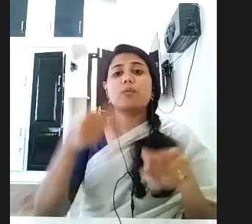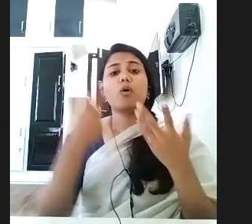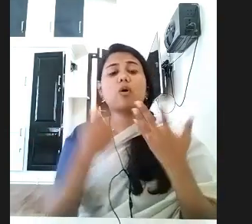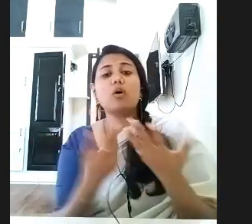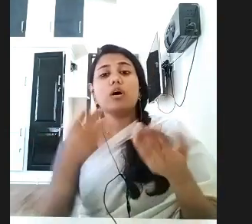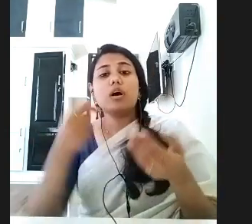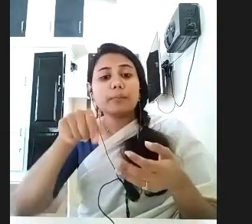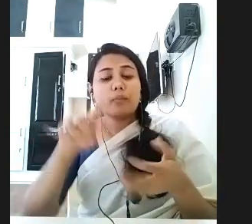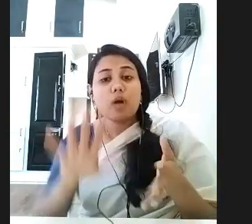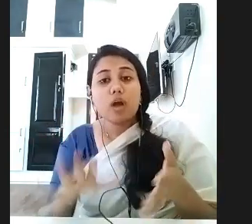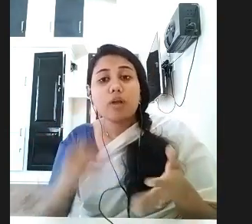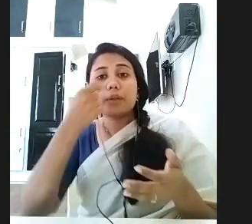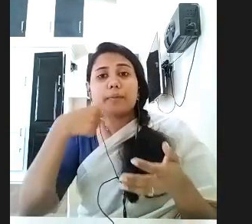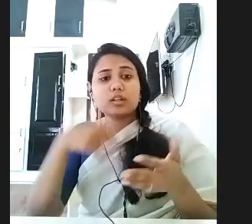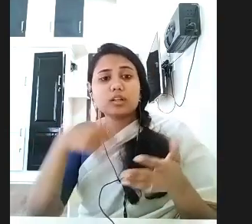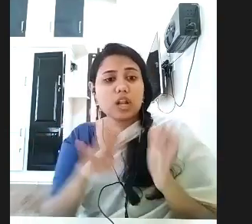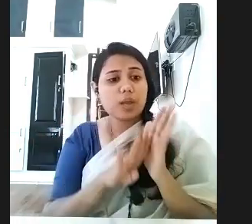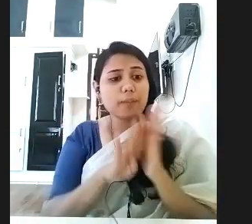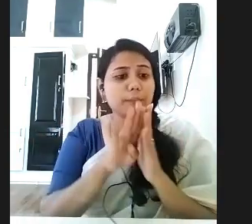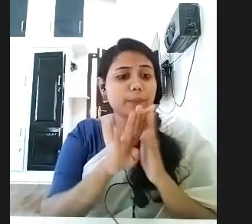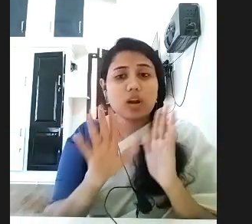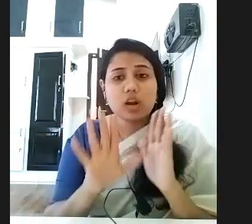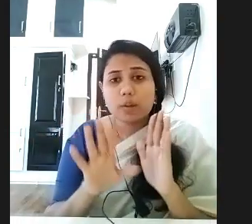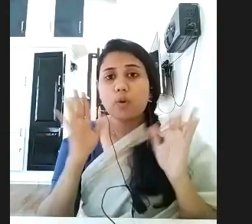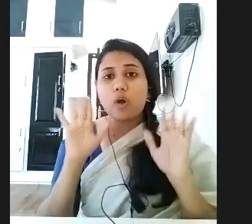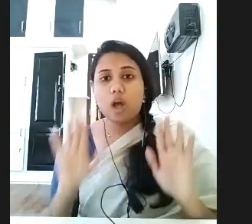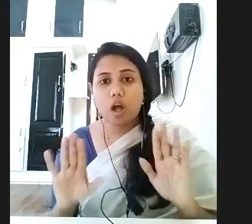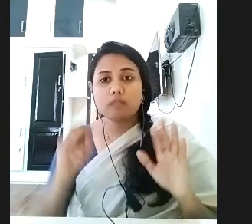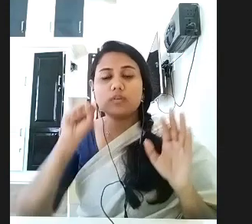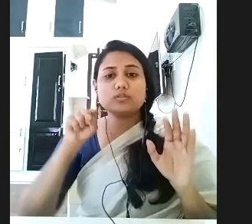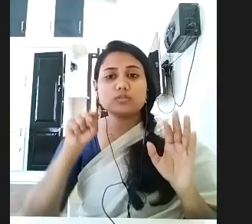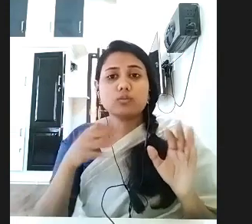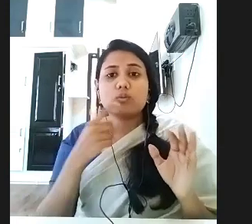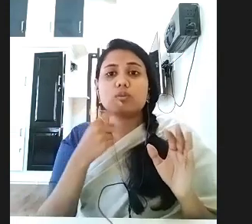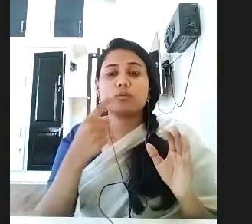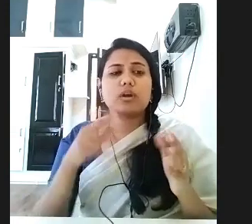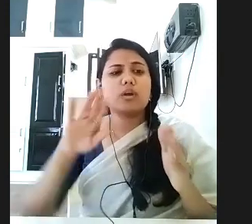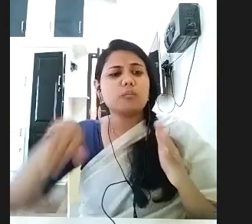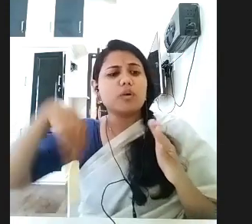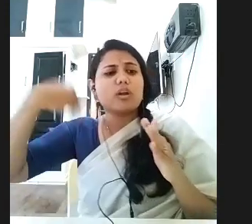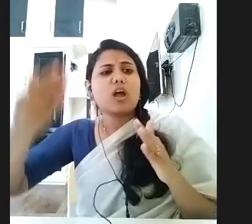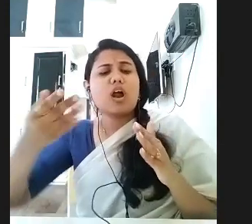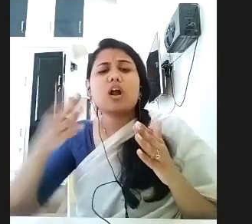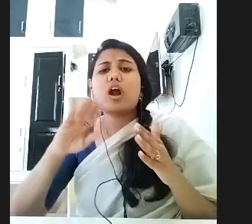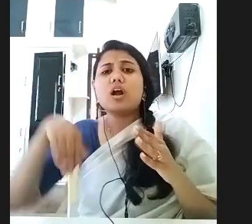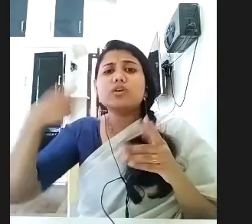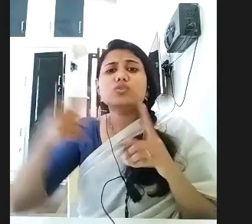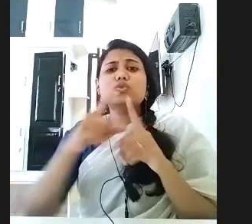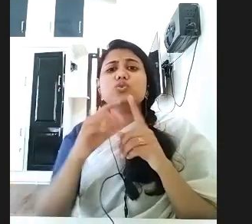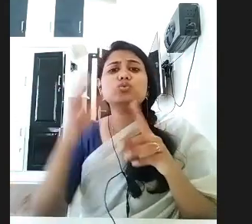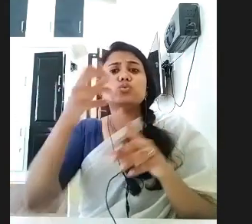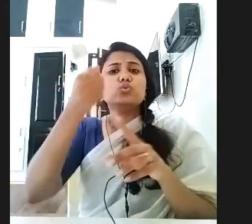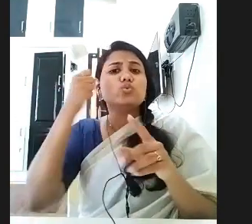കൊണ്ട് എന്തെങ്കിലും ഇംപ്രൂവ്മെന്റ് ഇദ്ദേഹത്തിന് കിട്ടുമോ? എങ്ങനെയാണ് നമ്മൾ ഇനി ഒരു പോണ്ട ഒരു വഴി എന്താണെന്ന് മനസ്സിലാക്കി തന്നാൽ